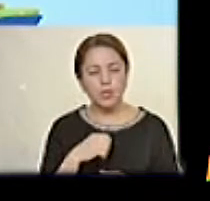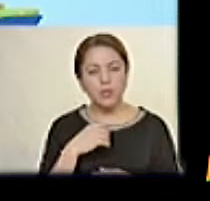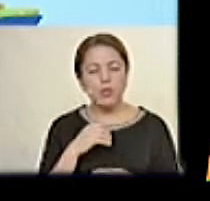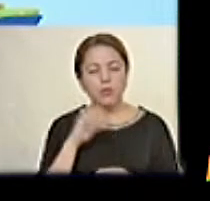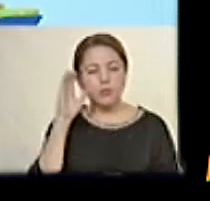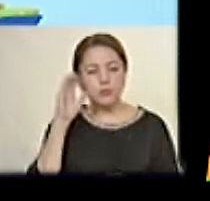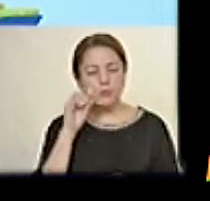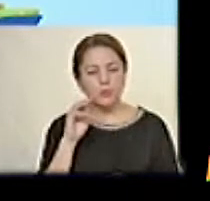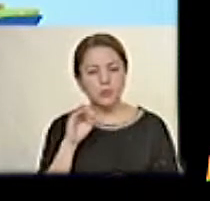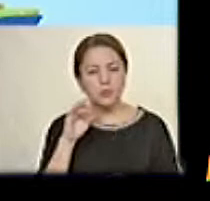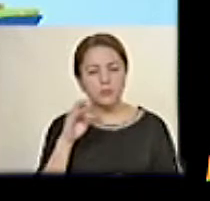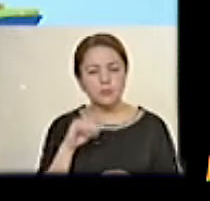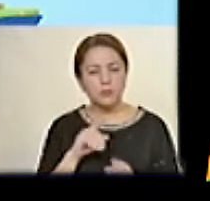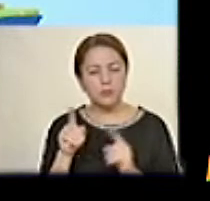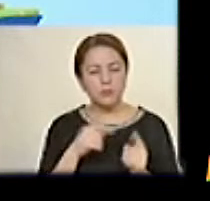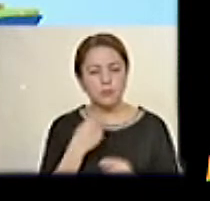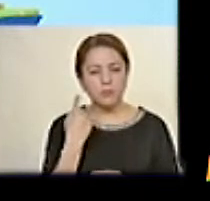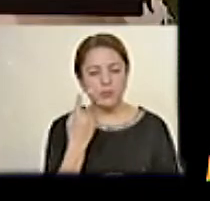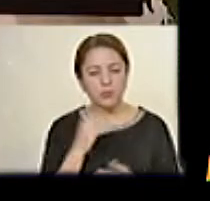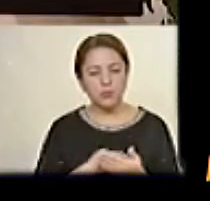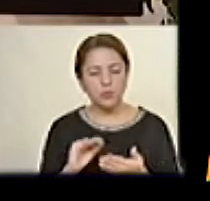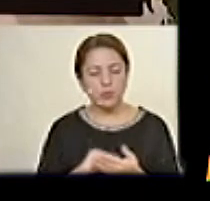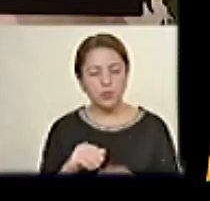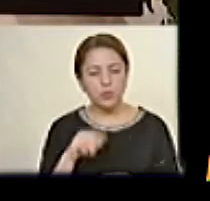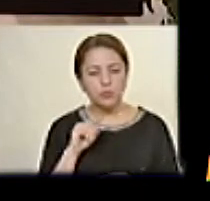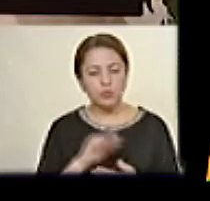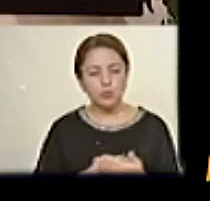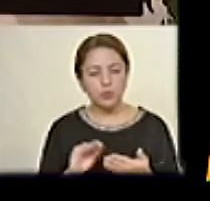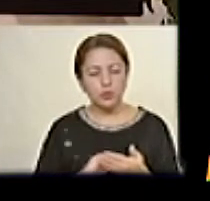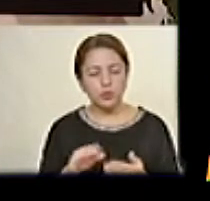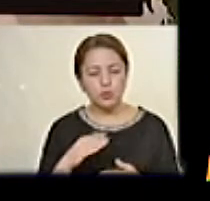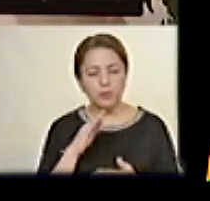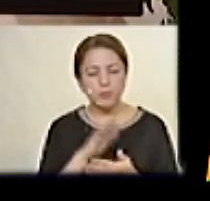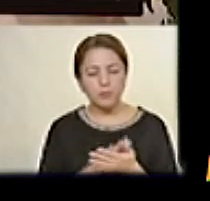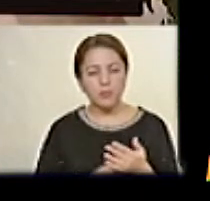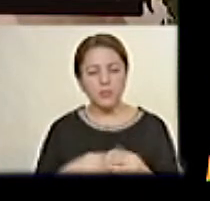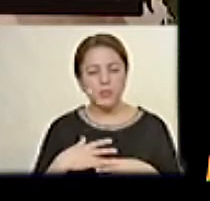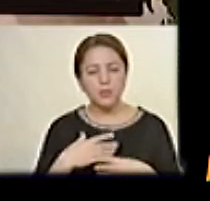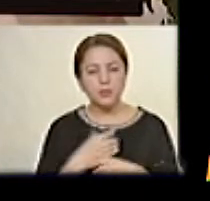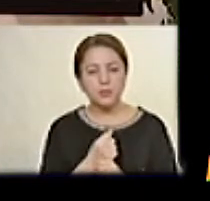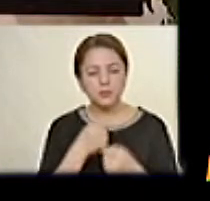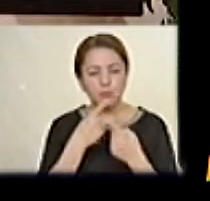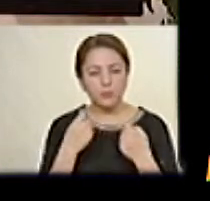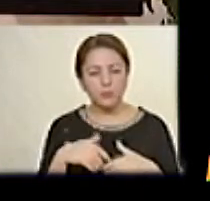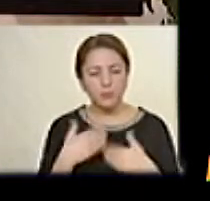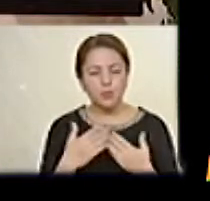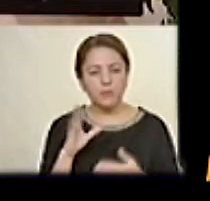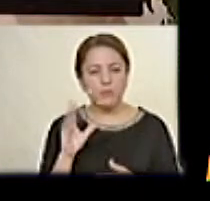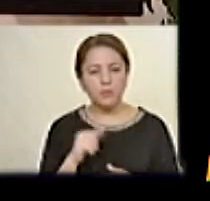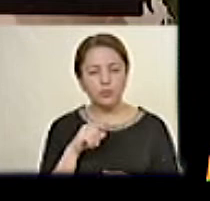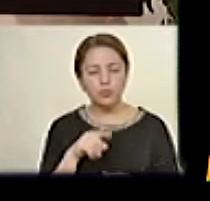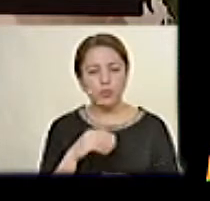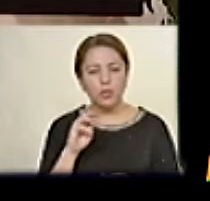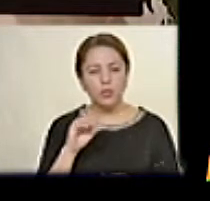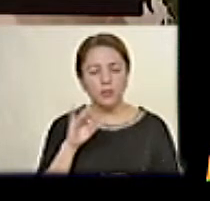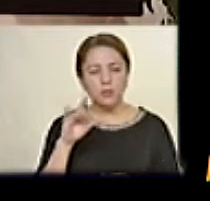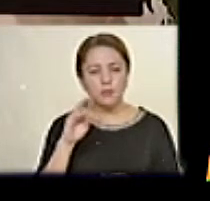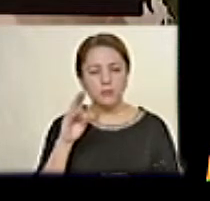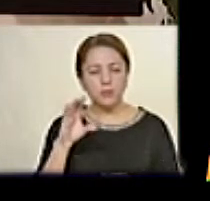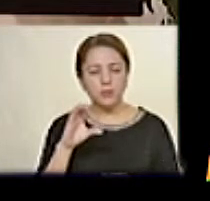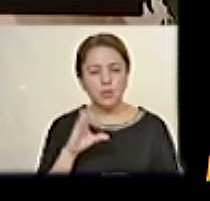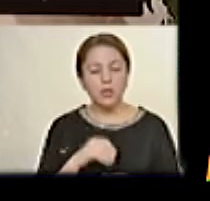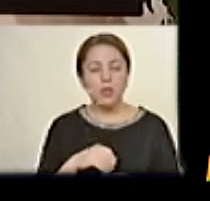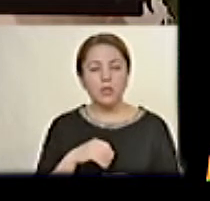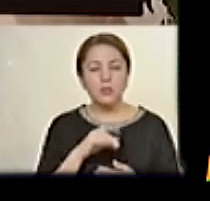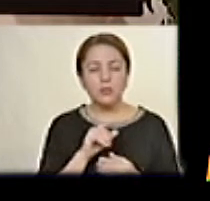O'zbekiston transport tarmoqlaridan biriga ta'rif yozing. Ta'rif yozish jarayonida qisqacha ma'lumot bering hamda ana shu transport tarmoqlaridan, demak,